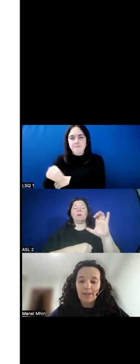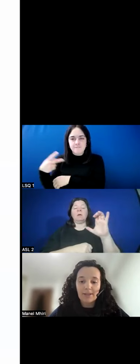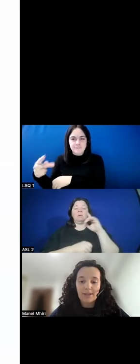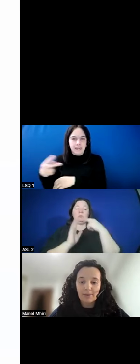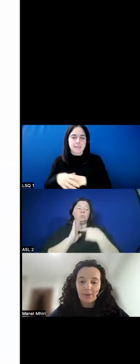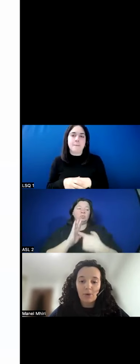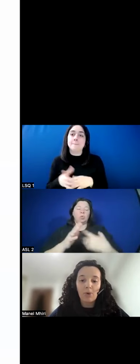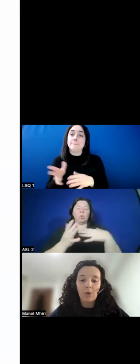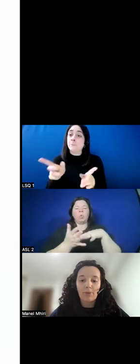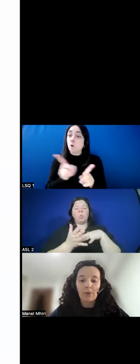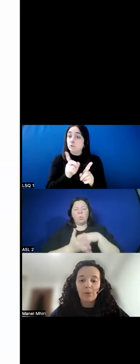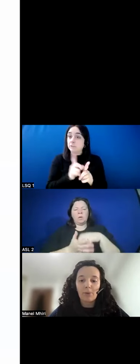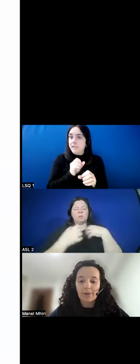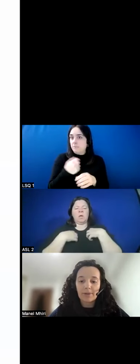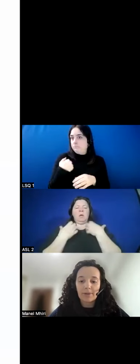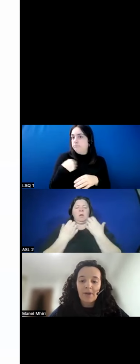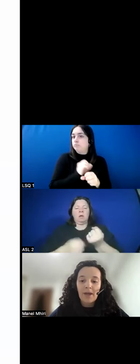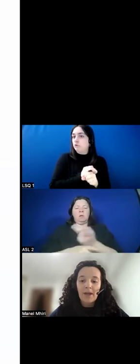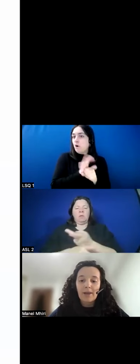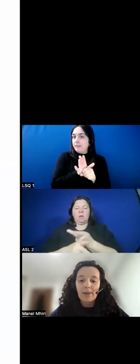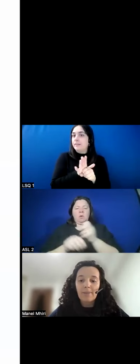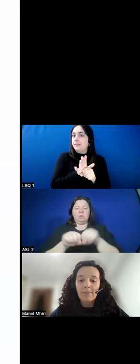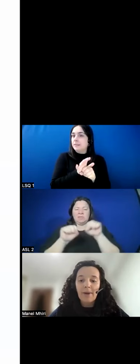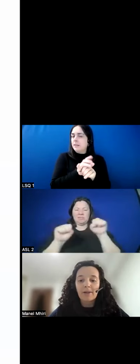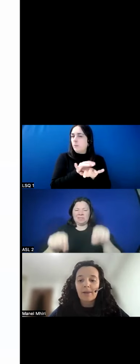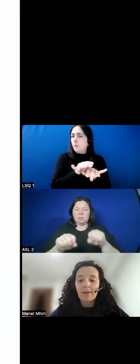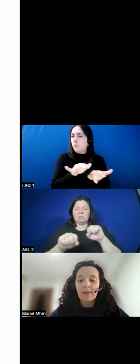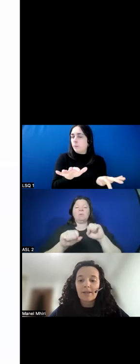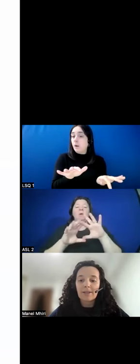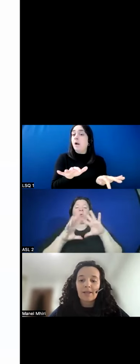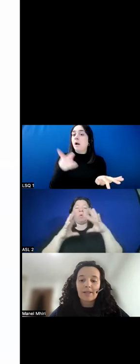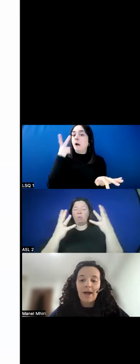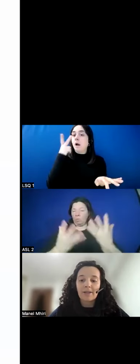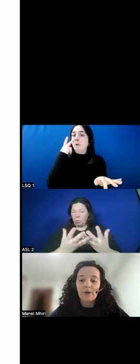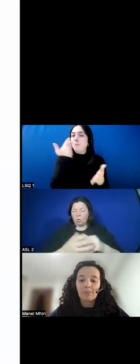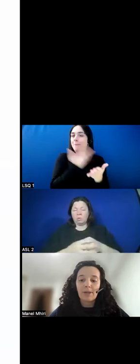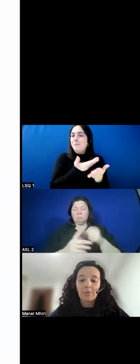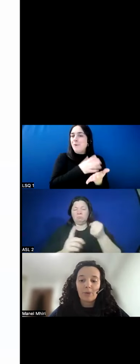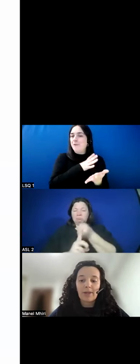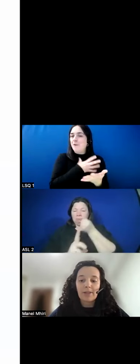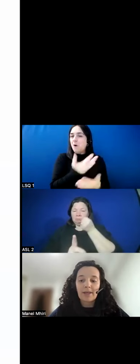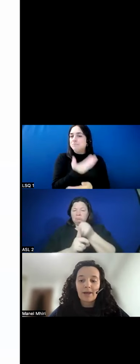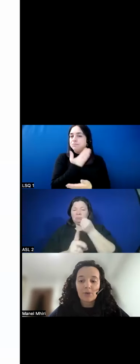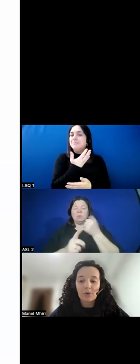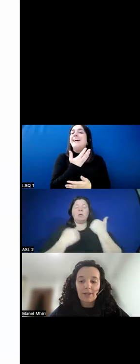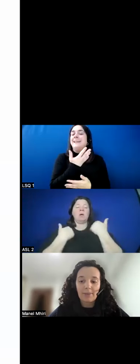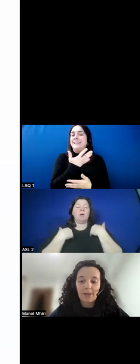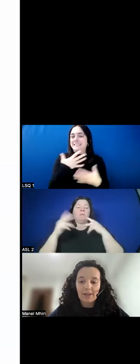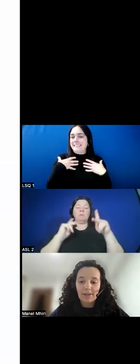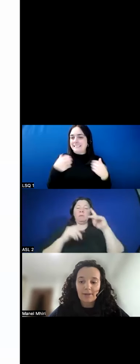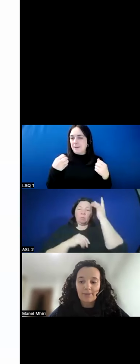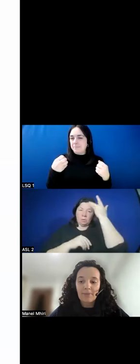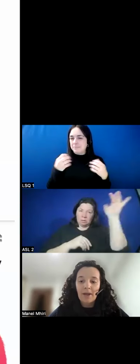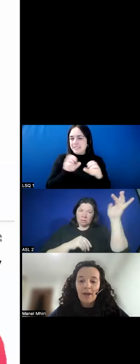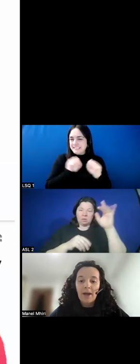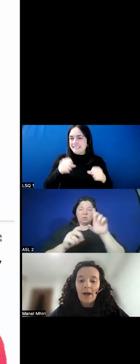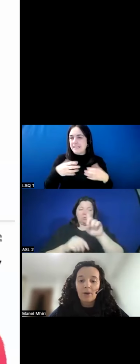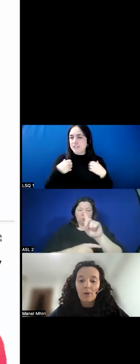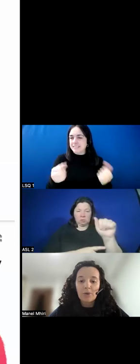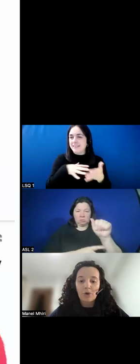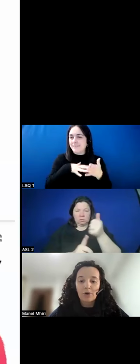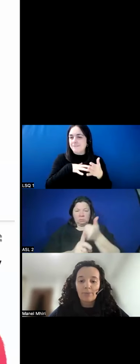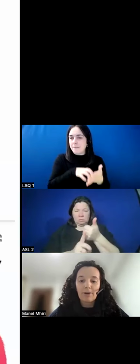Covid a aussi mis en avant la faiblesse des systèmes de santé partout dans le monde et les impacts que cela a pour les